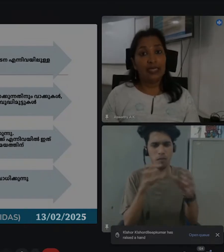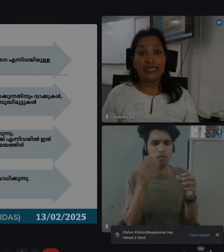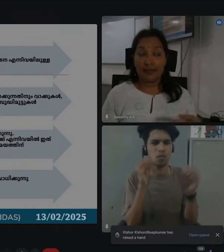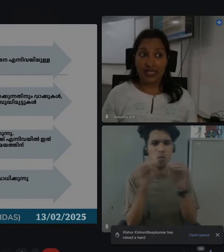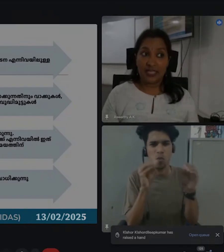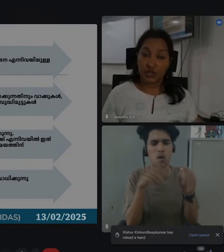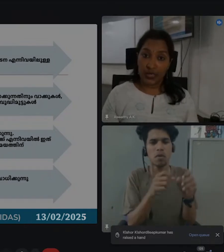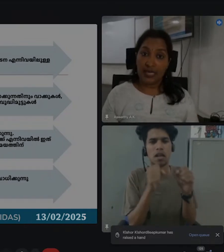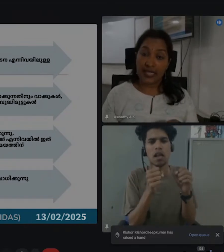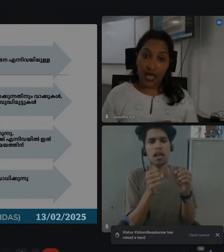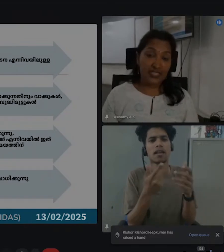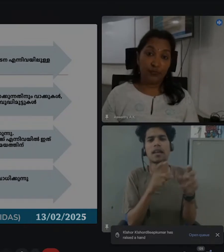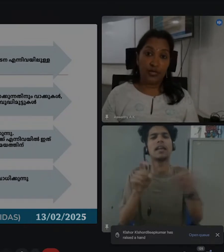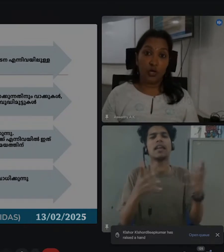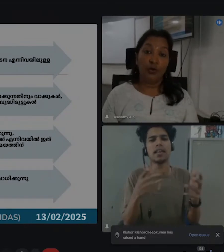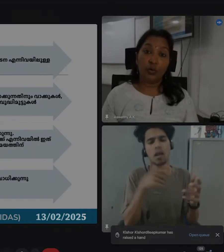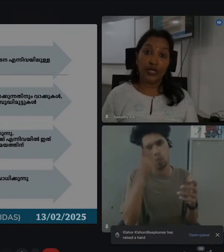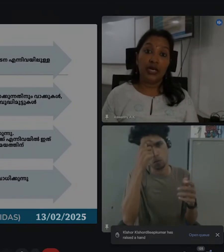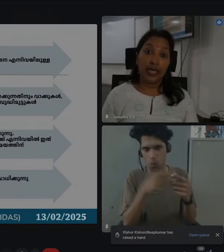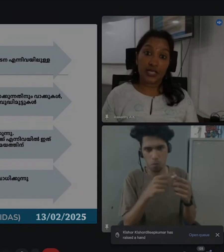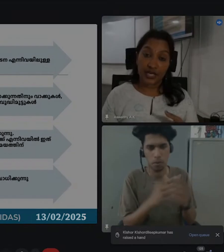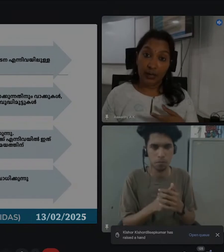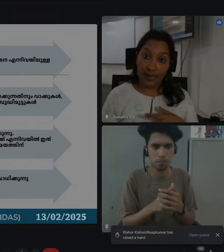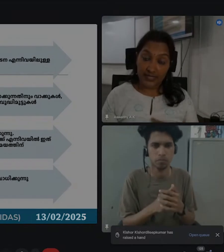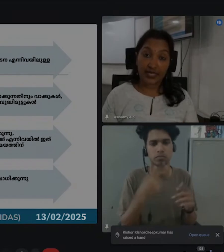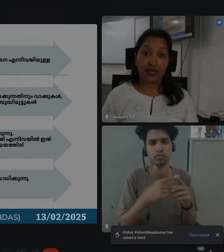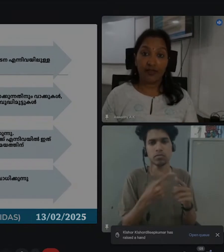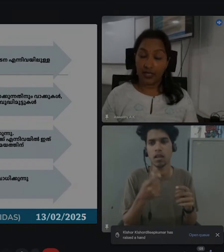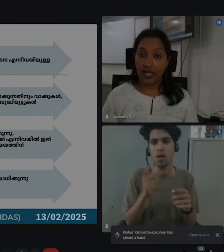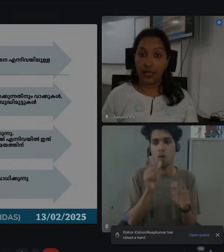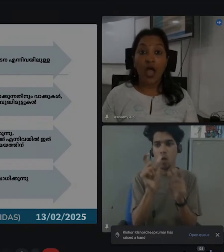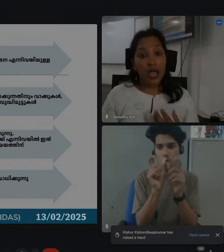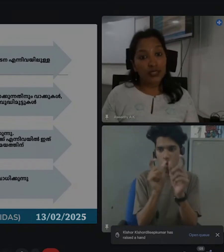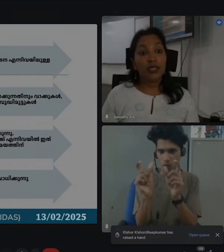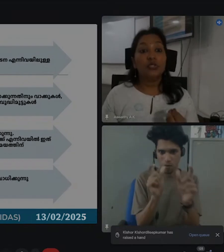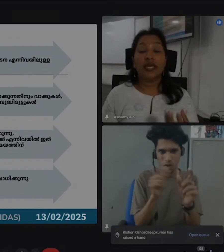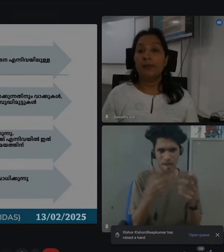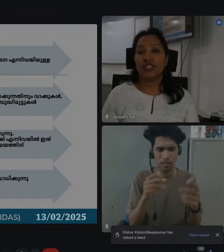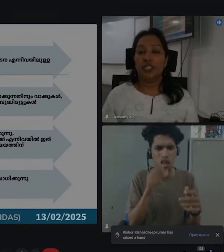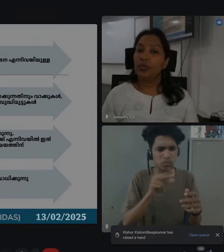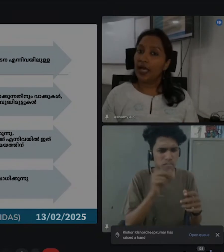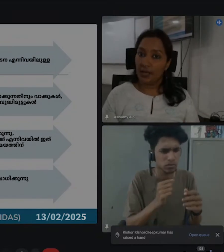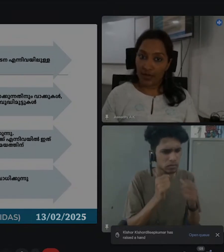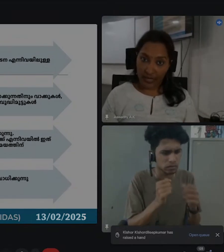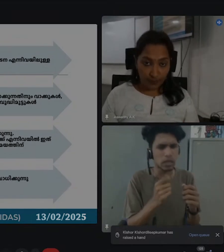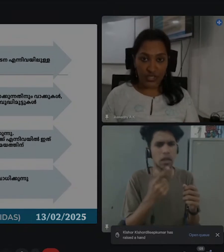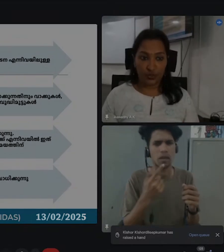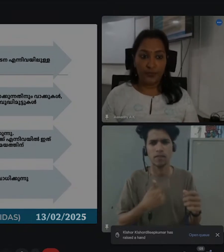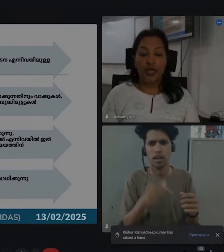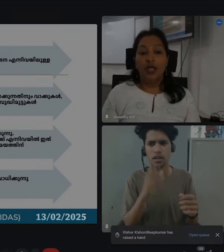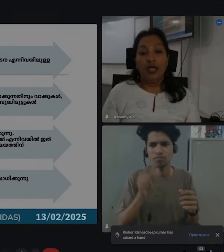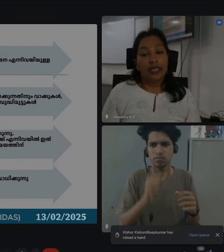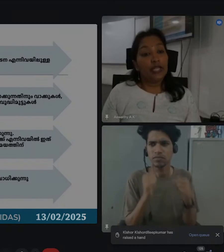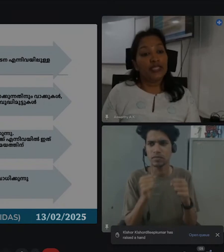അതുപോലെ തന്നെ സംസാരിച്ചു തുടങ്ങാൻ താമസം ഉണ്ടാകുമ്പോൾ കുഞ്ഞുങ്ങൾ ഈ അക്ഷരങ്ങൾ പഠിച്ചെടുക്കാൻ വൈകുകയും അത് ഉച്ചാരണ പ്രശ്നത്തിന് ഒരു കാരണമാവുകയും